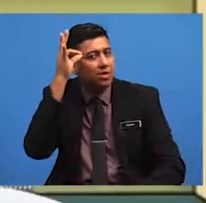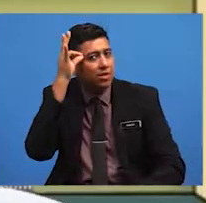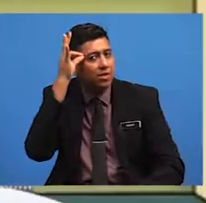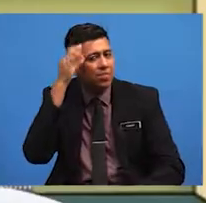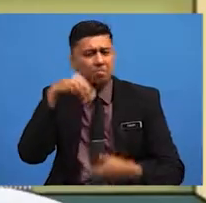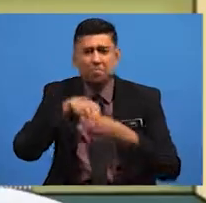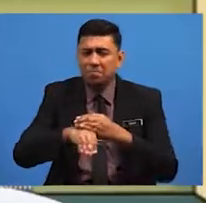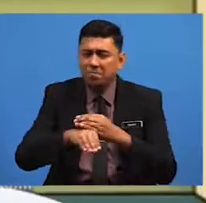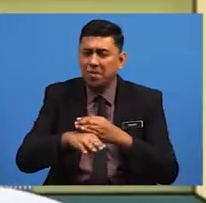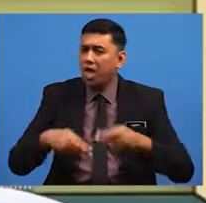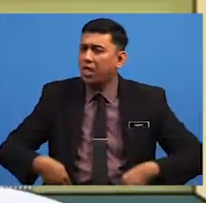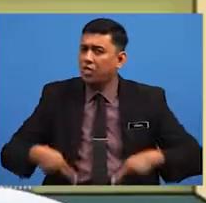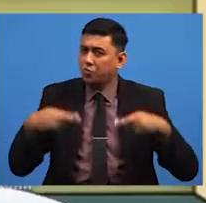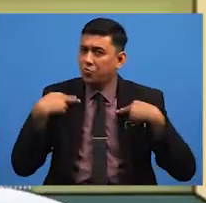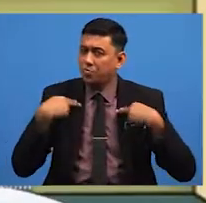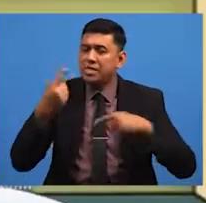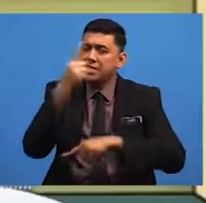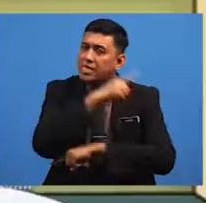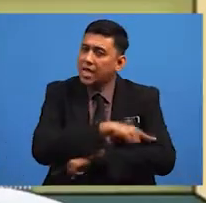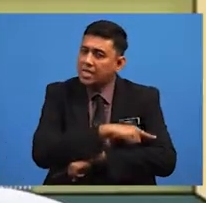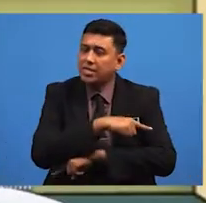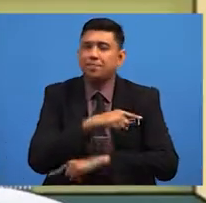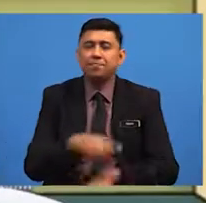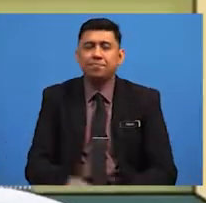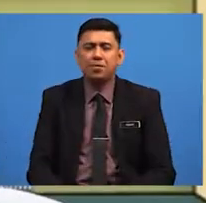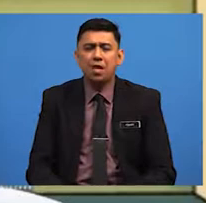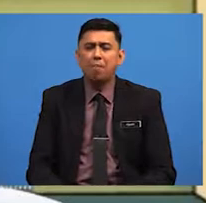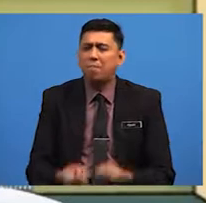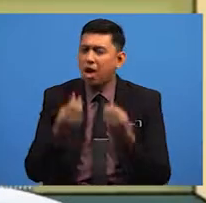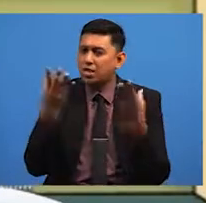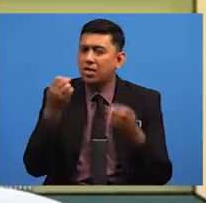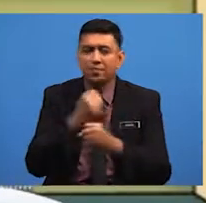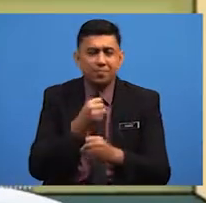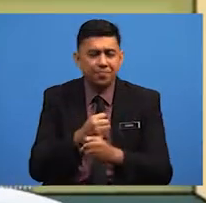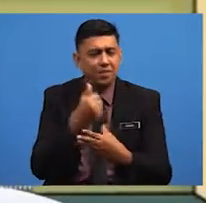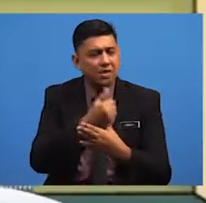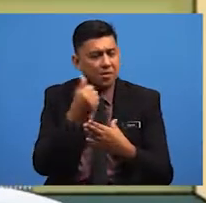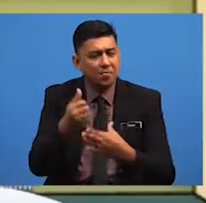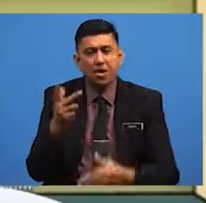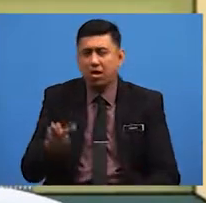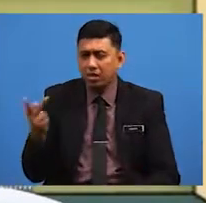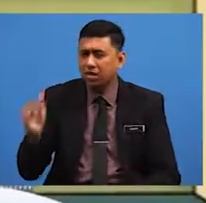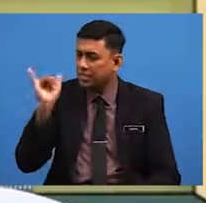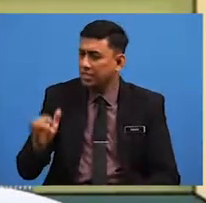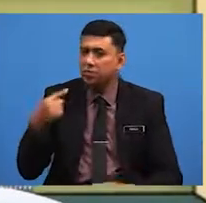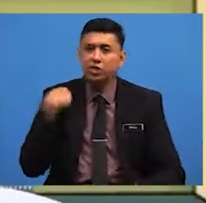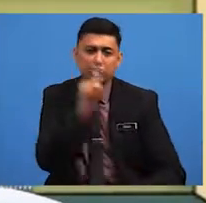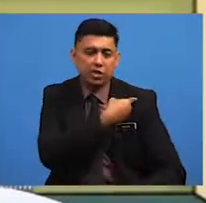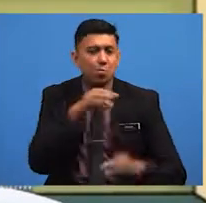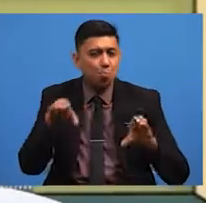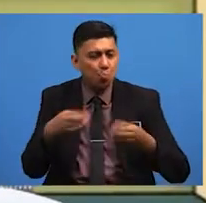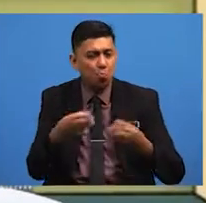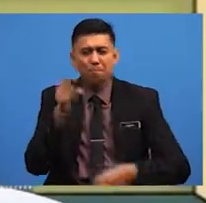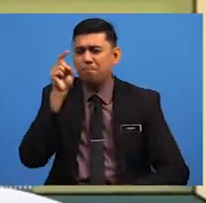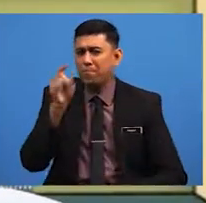dalam kehidupan seharian kita berbagai pekerjaan atau perkara yang kita lakukan